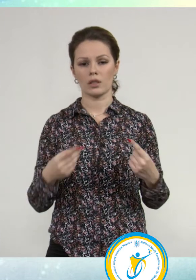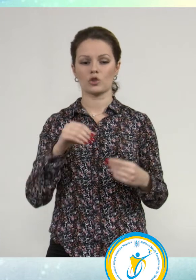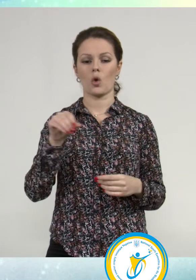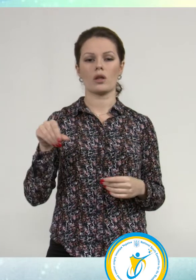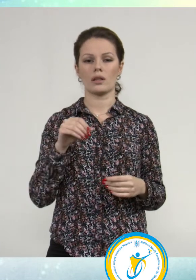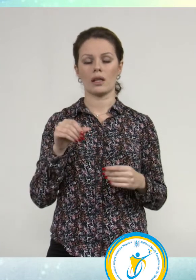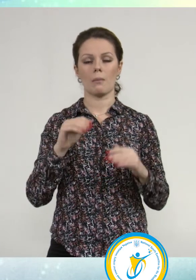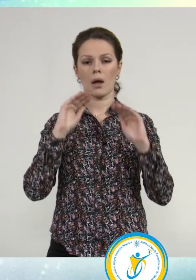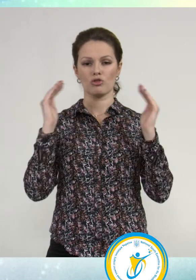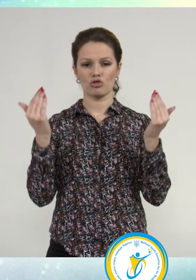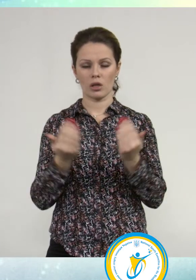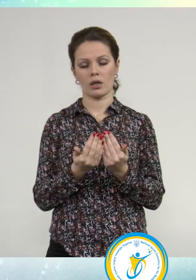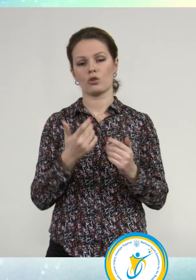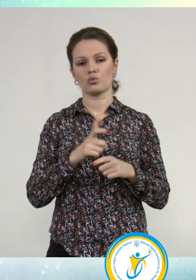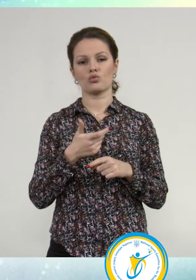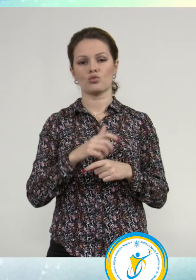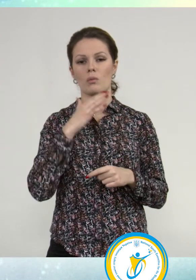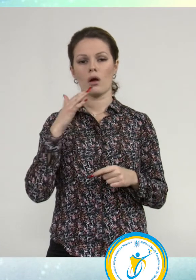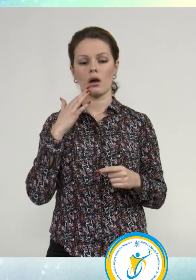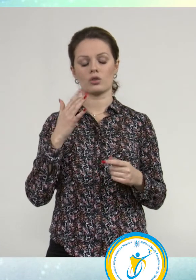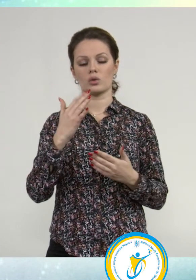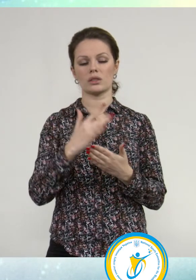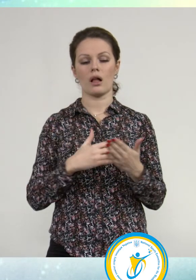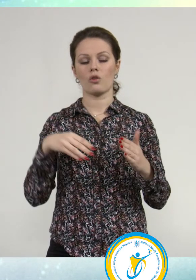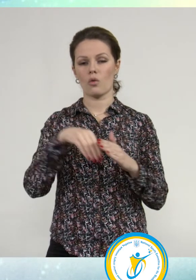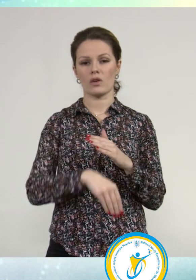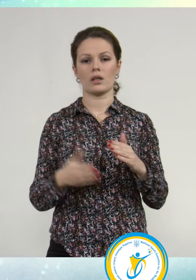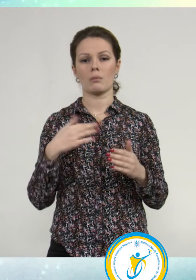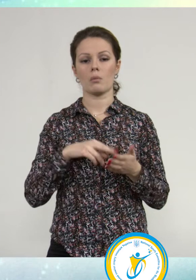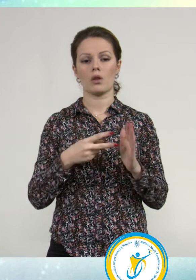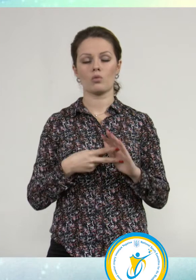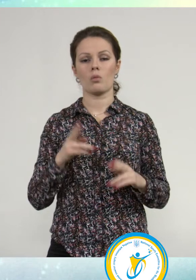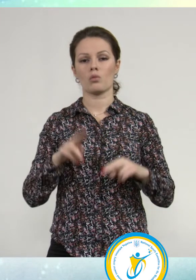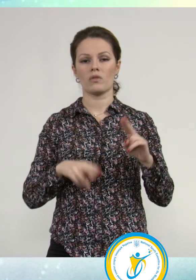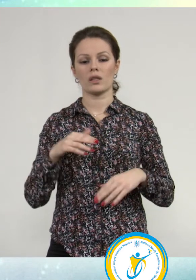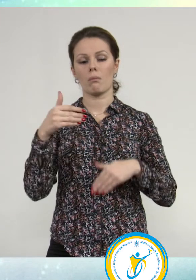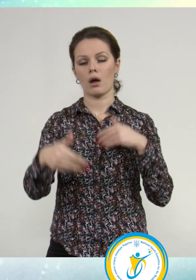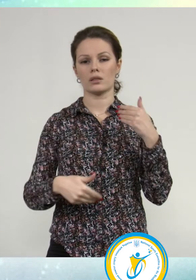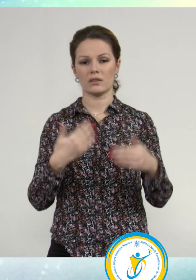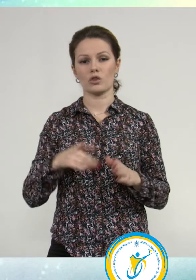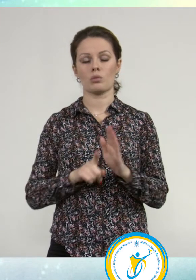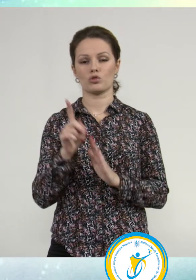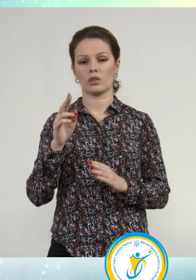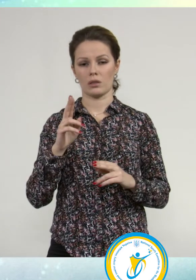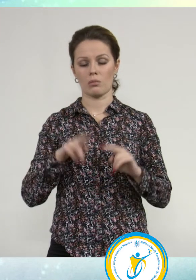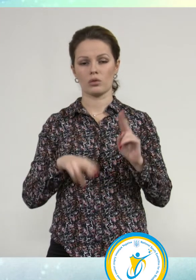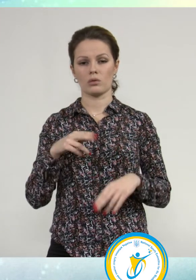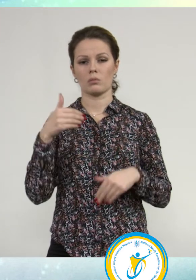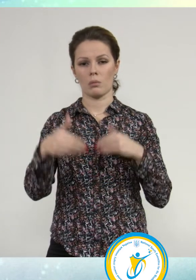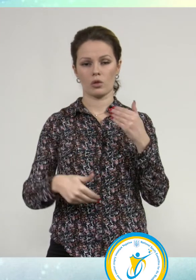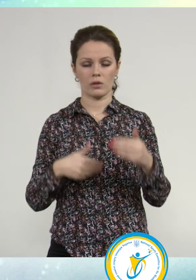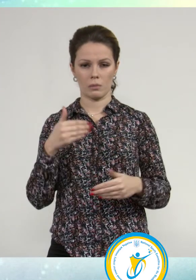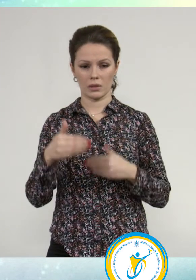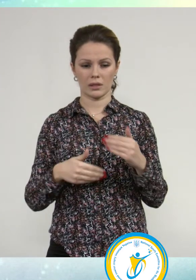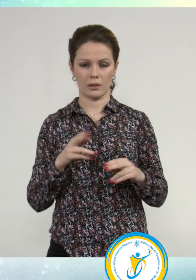дуже-дуже багато складових. Наступно ми плануємо побудувати басейн, вже розпочали будівництво. Не плануємо, бо розпочали будівництво.